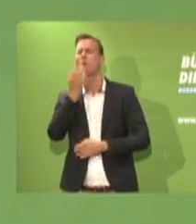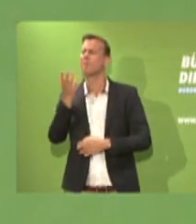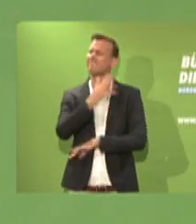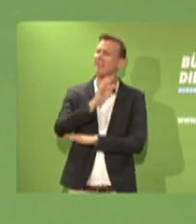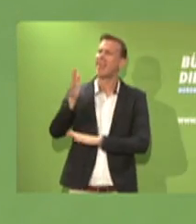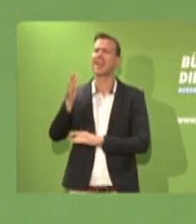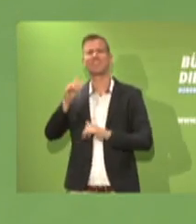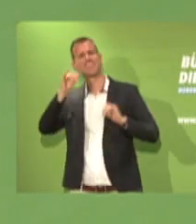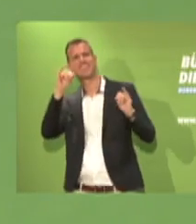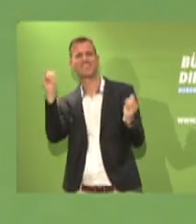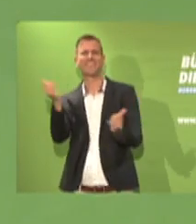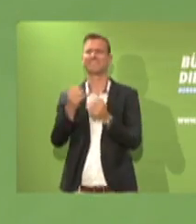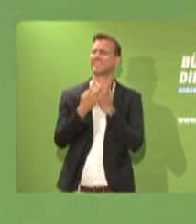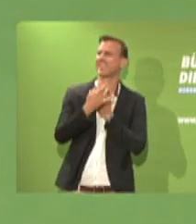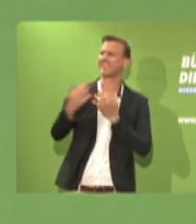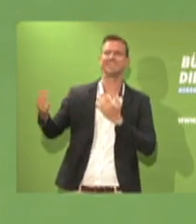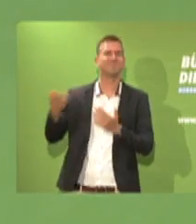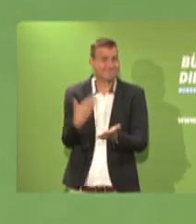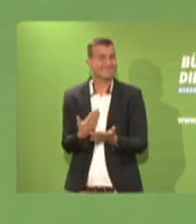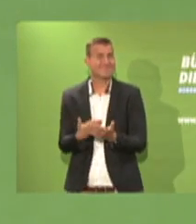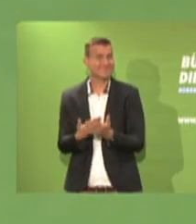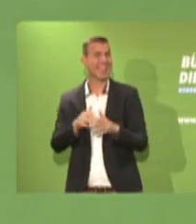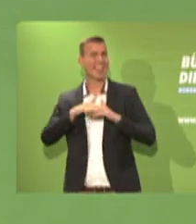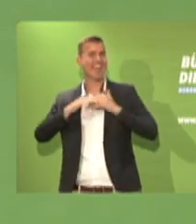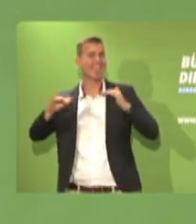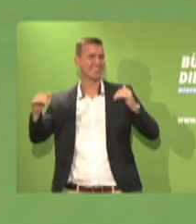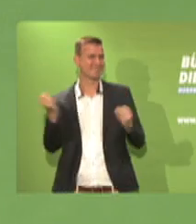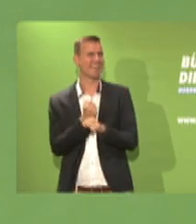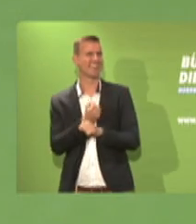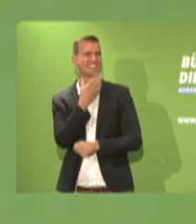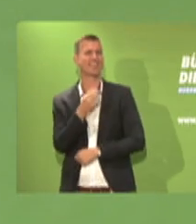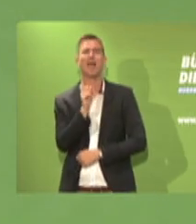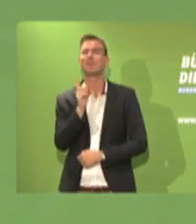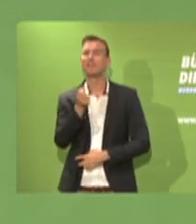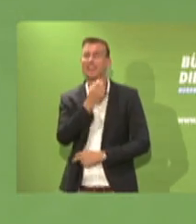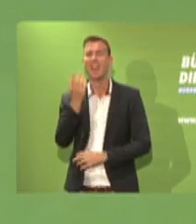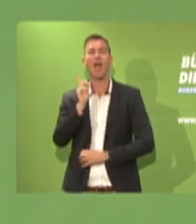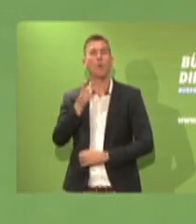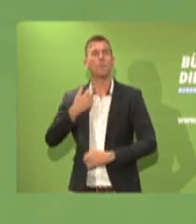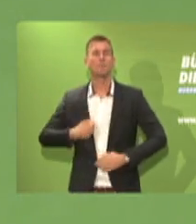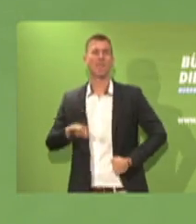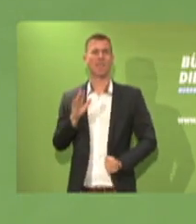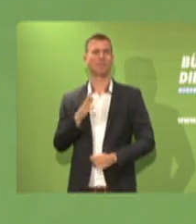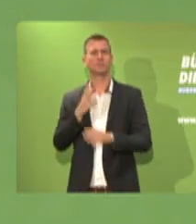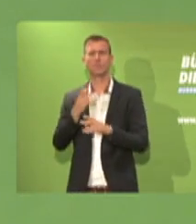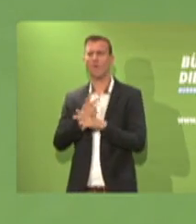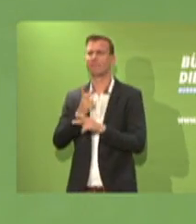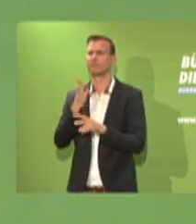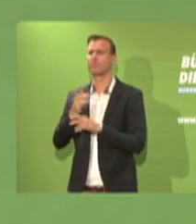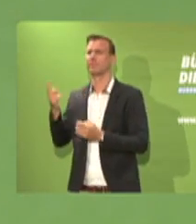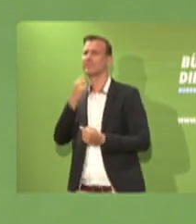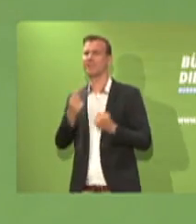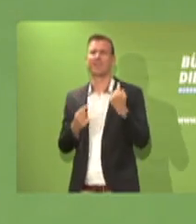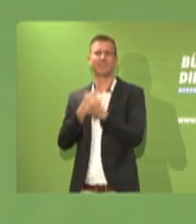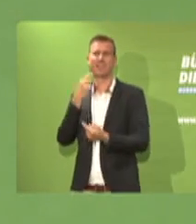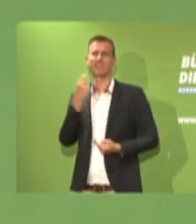ja genau das ist es, was die ländlichen Räume attraktiv macht, aber natürlich auch mehr. Es ist ja auch schon mehrfach hier angesprochen worden